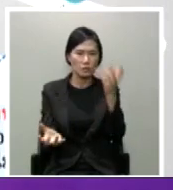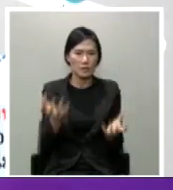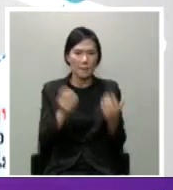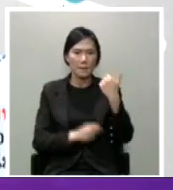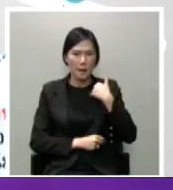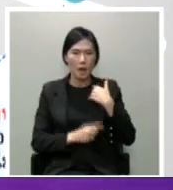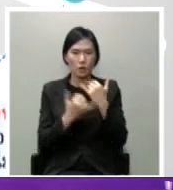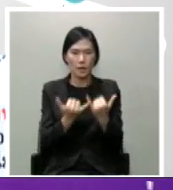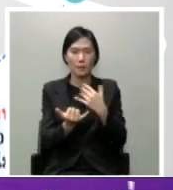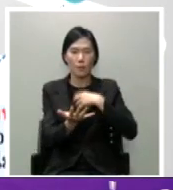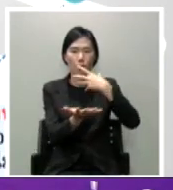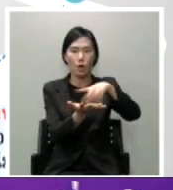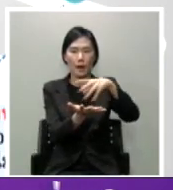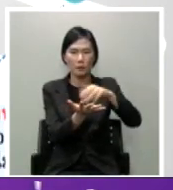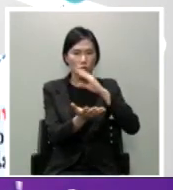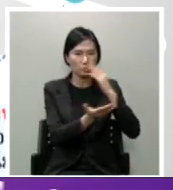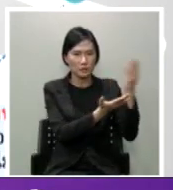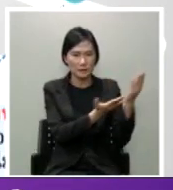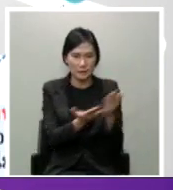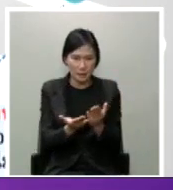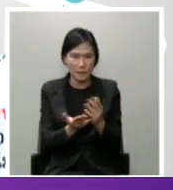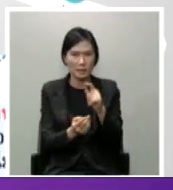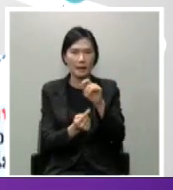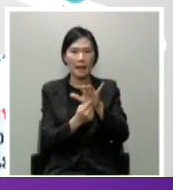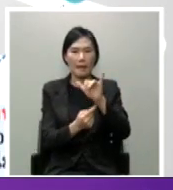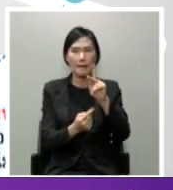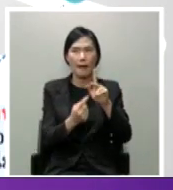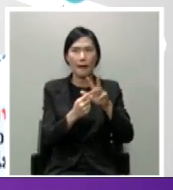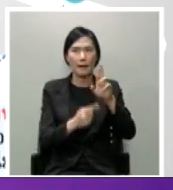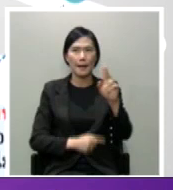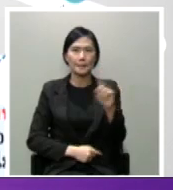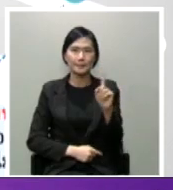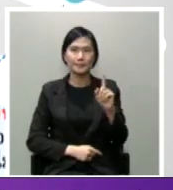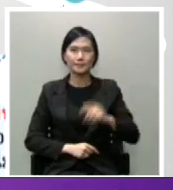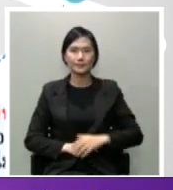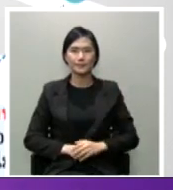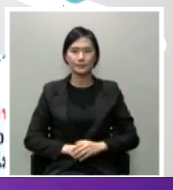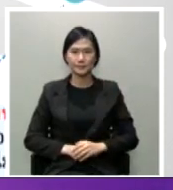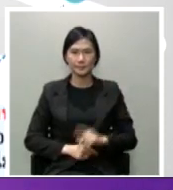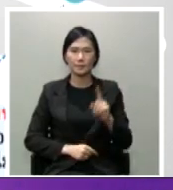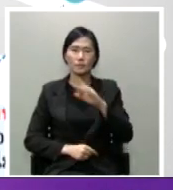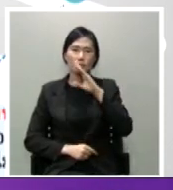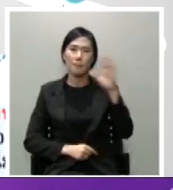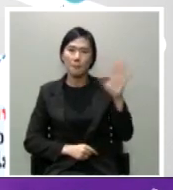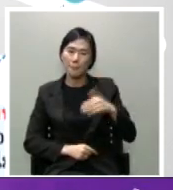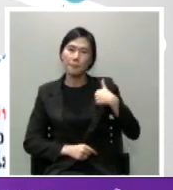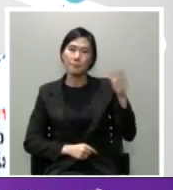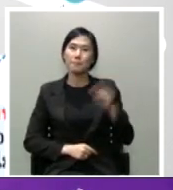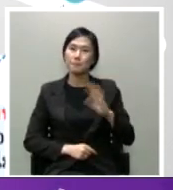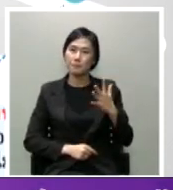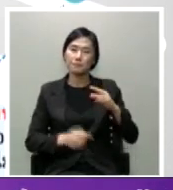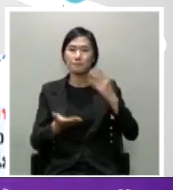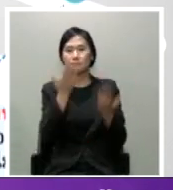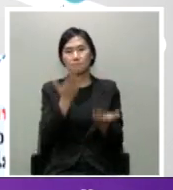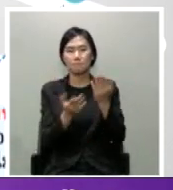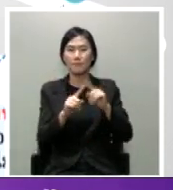เรียนครับที่เชิญอัยการมานั้นประการแรกอัยการจะมาหรือไม่มาก็ช่างแ